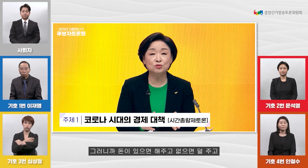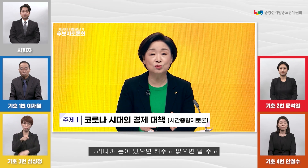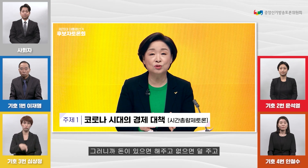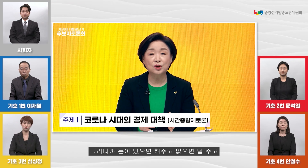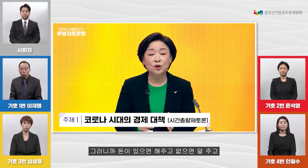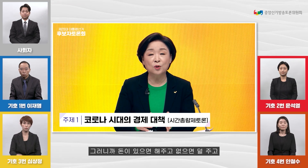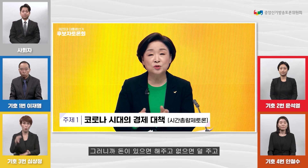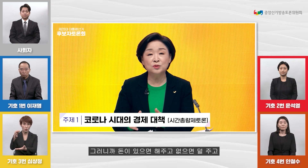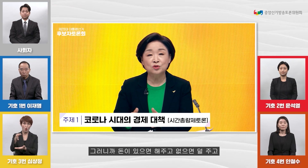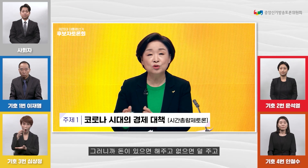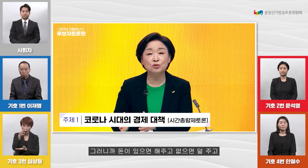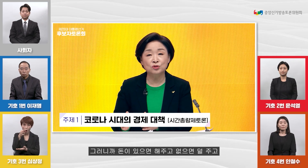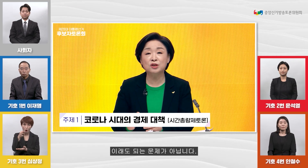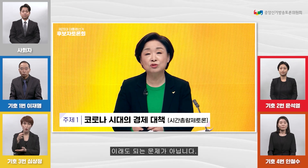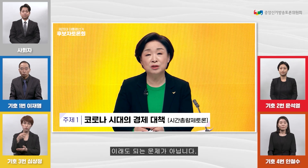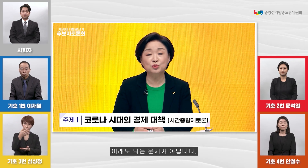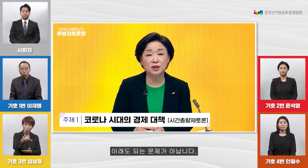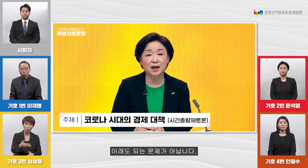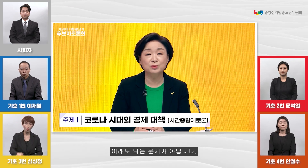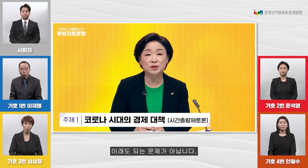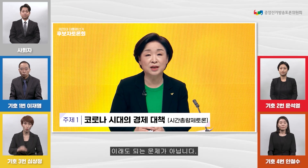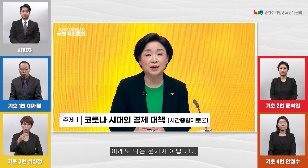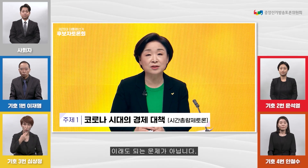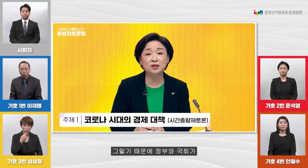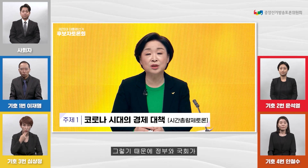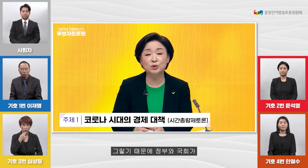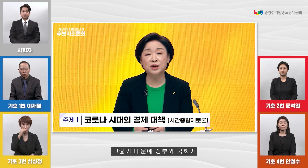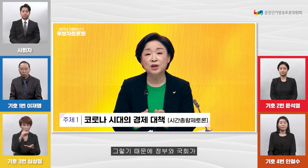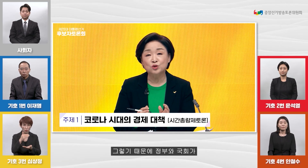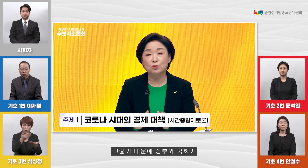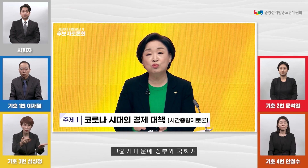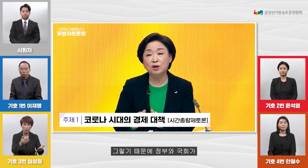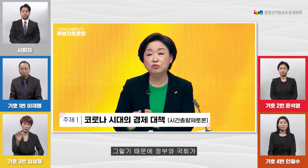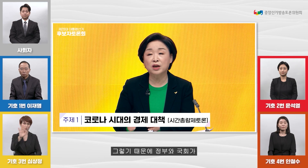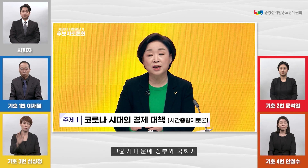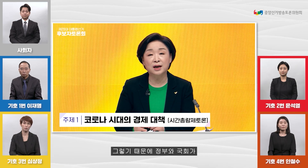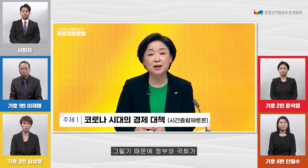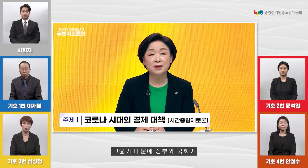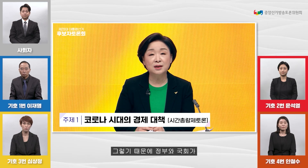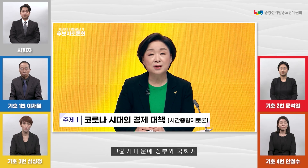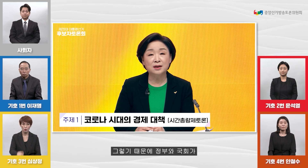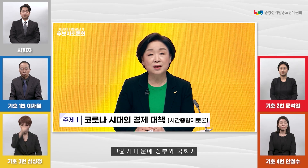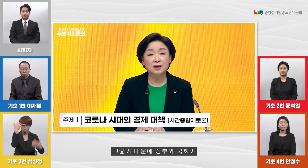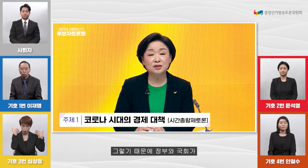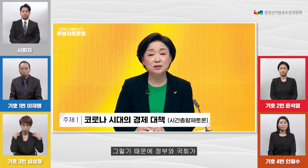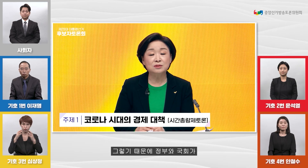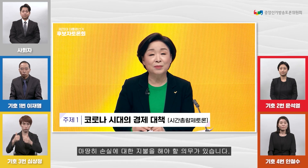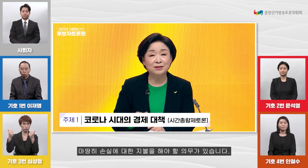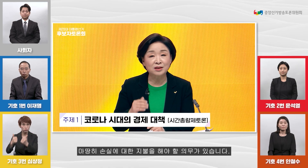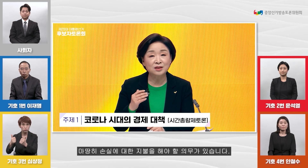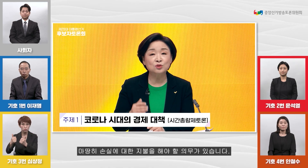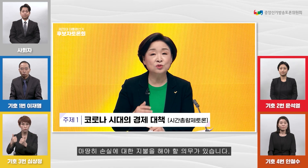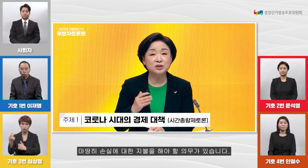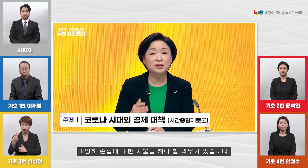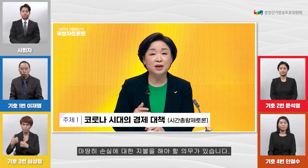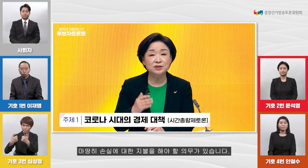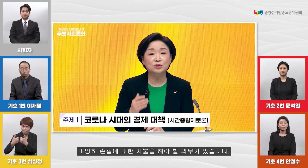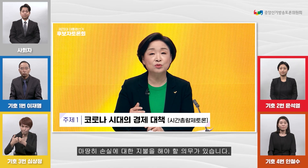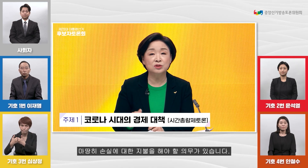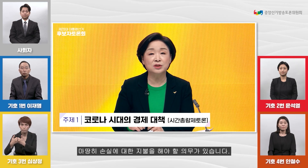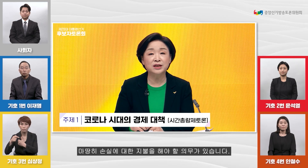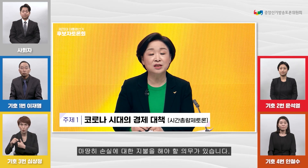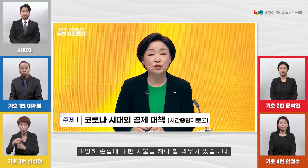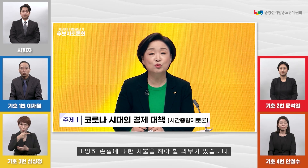있으면 해주고 없으면 돌 주고 이래도 되는 문제가 아닙니다. 그렇기 때문에 정부와 국회가 마땅히 그 손실에